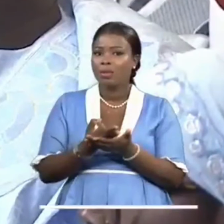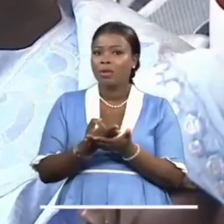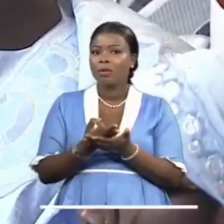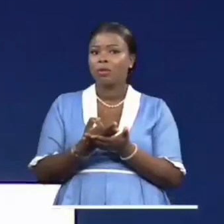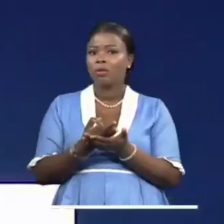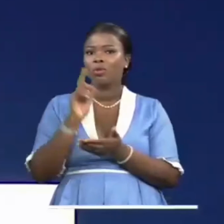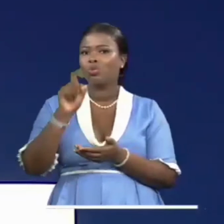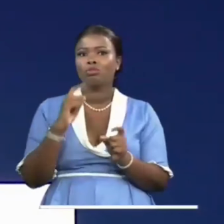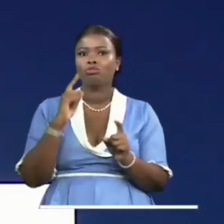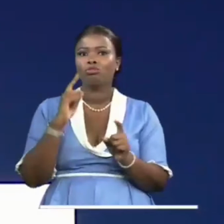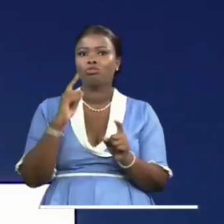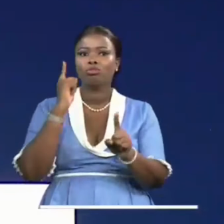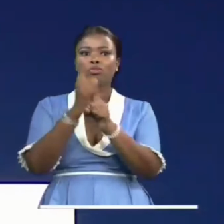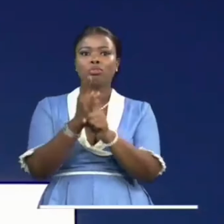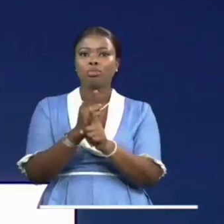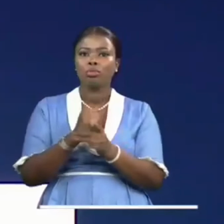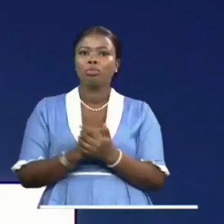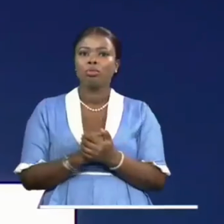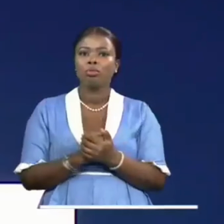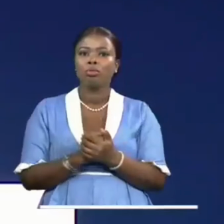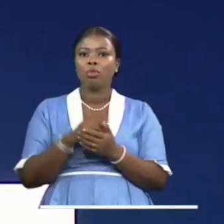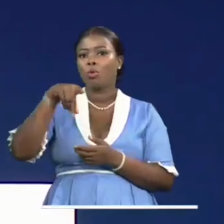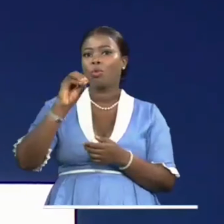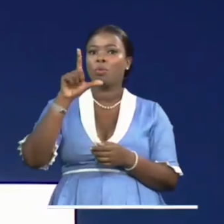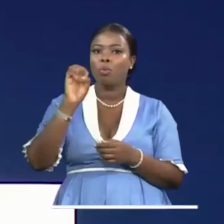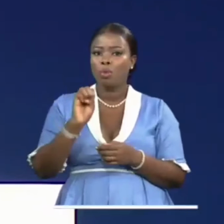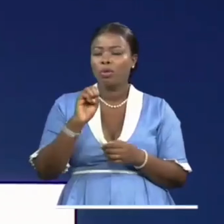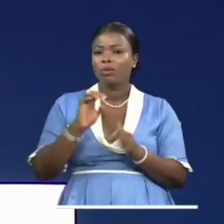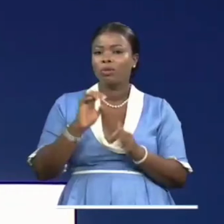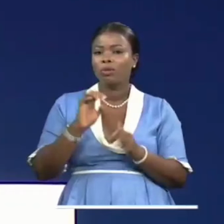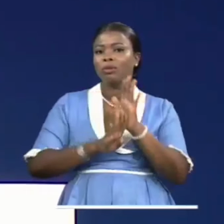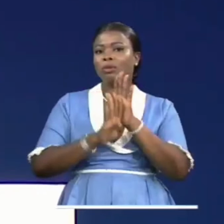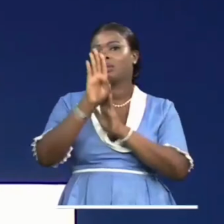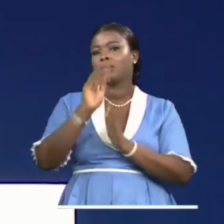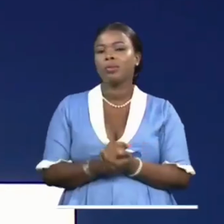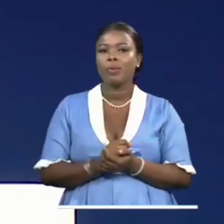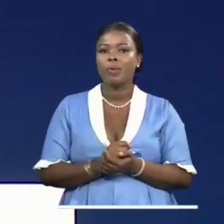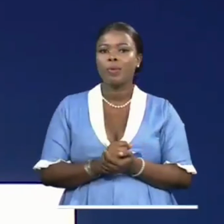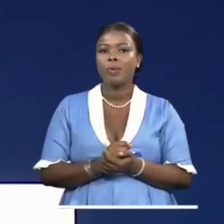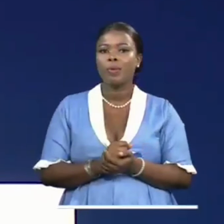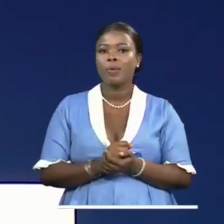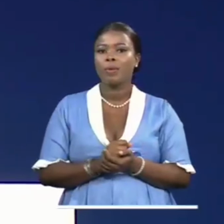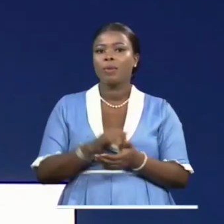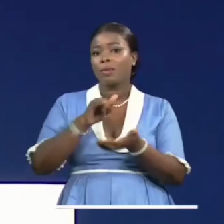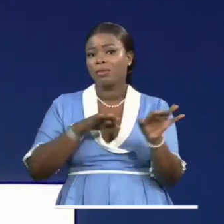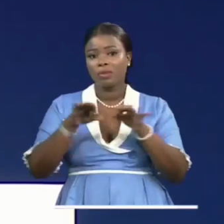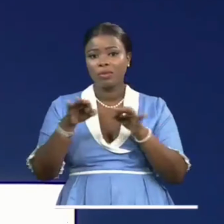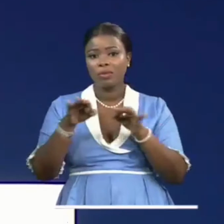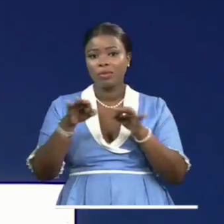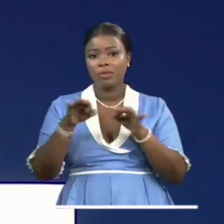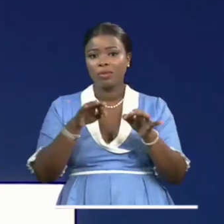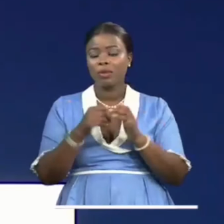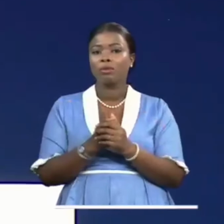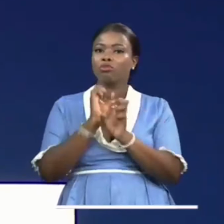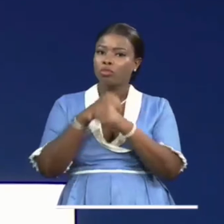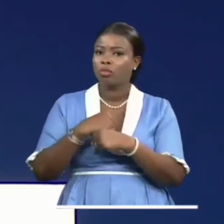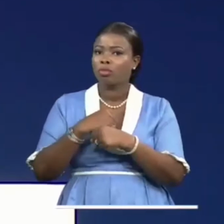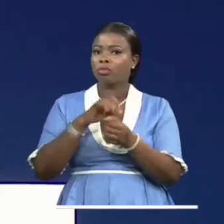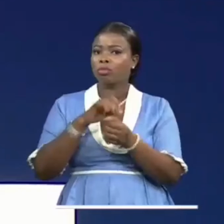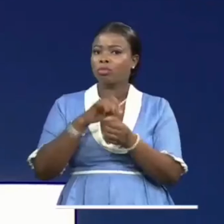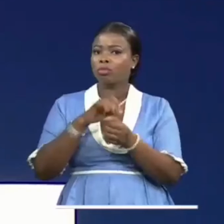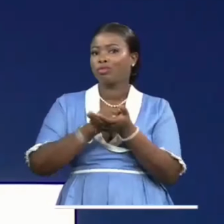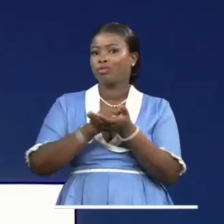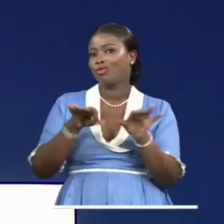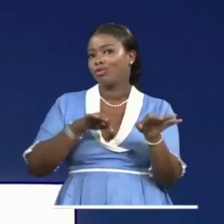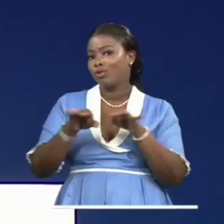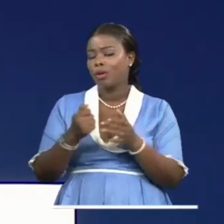retrouver au au niveau des pôles de développement c'est fondamental c'est au niveau des pôles que le développement se fera c'est là où la création de richesse se fera et c'est dans